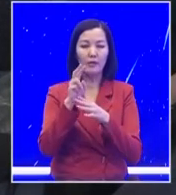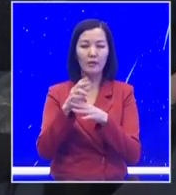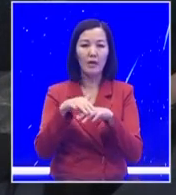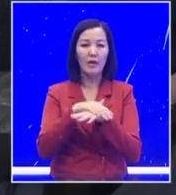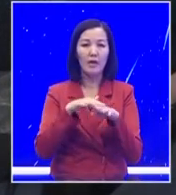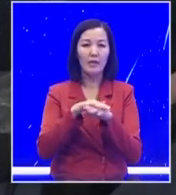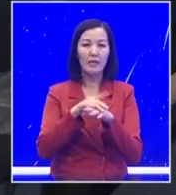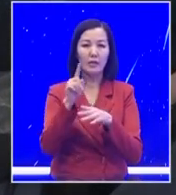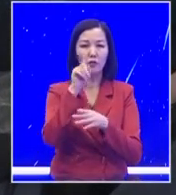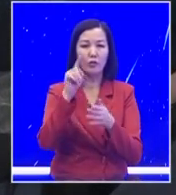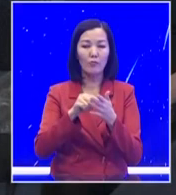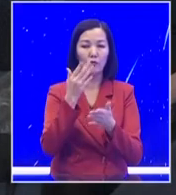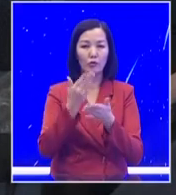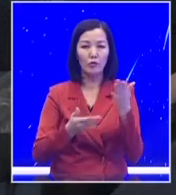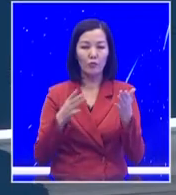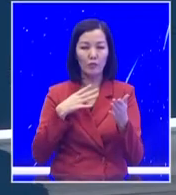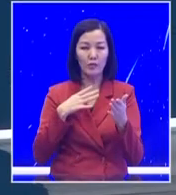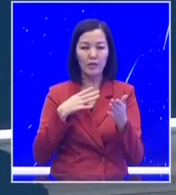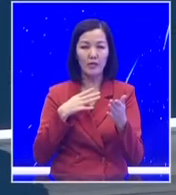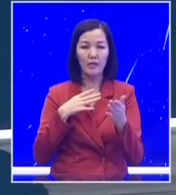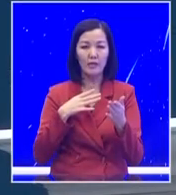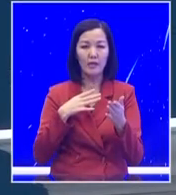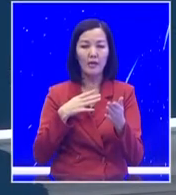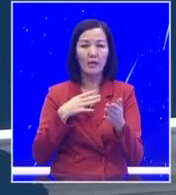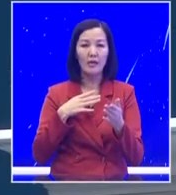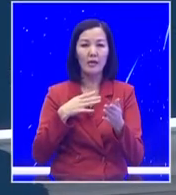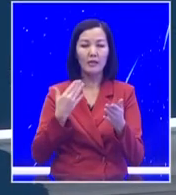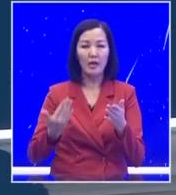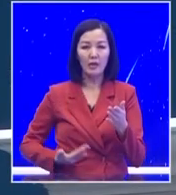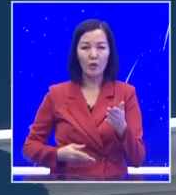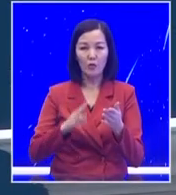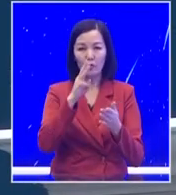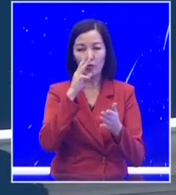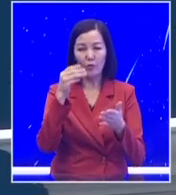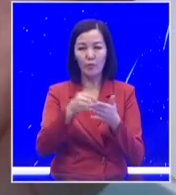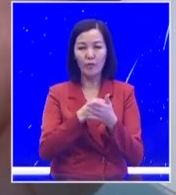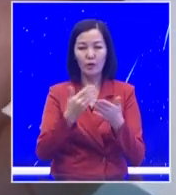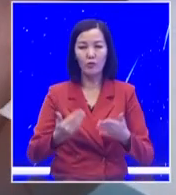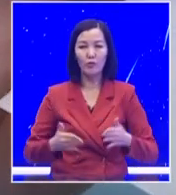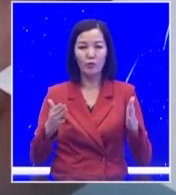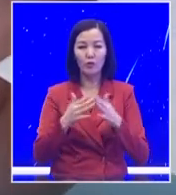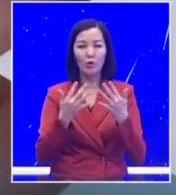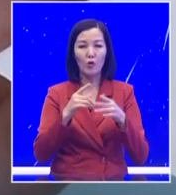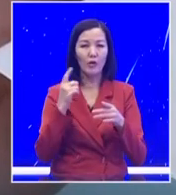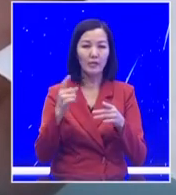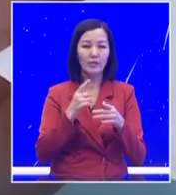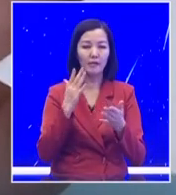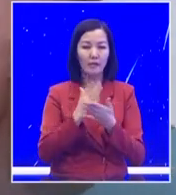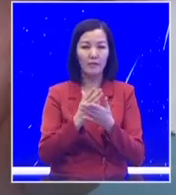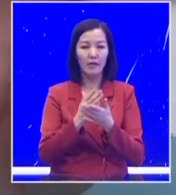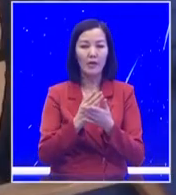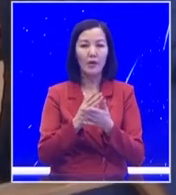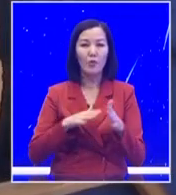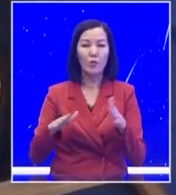тұрғындарды жеке сұрақтары бойынша қабылдау өткізген. Бұл қатарда атаулы әлеуметтік көмек, тұрғын үй, ауыл шаруашылығы мәселелері қаралды. Ал